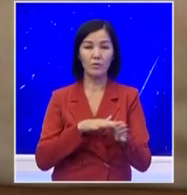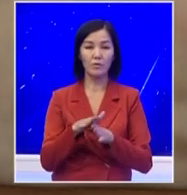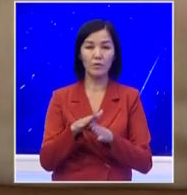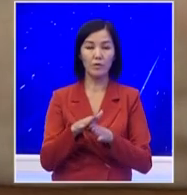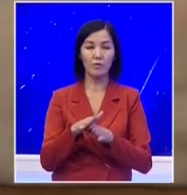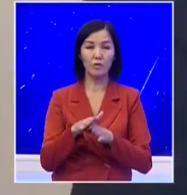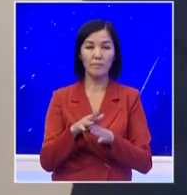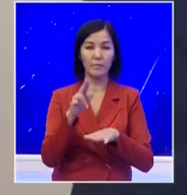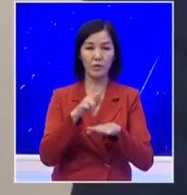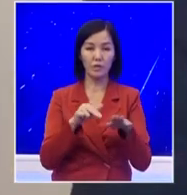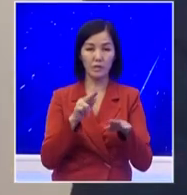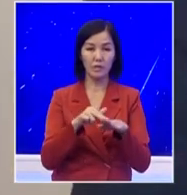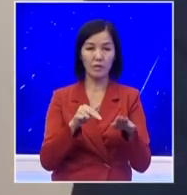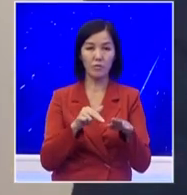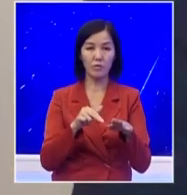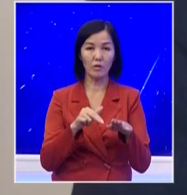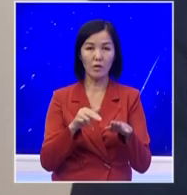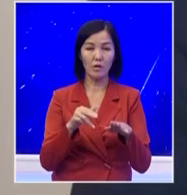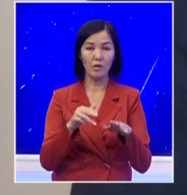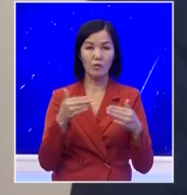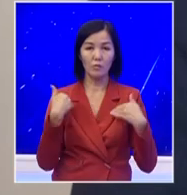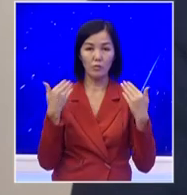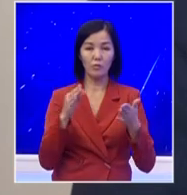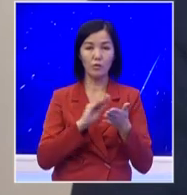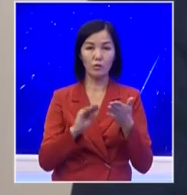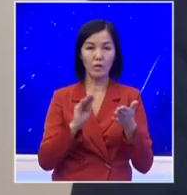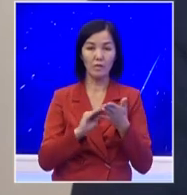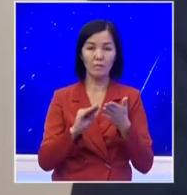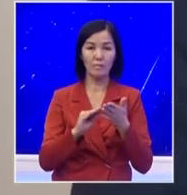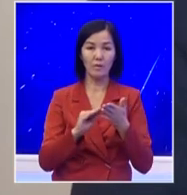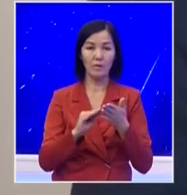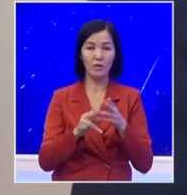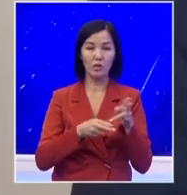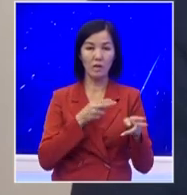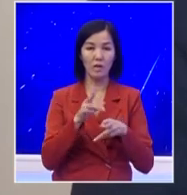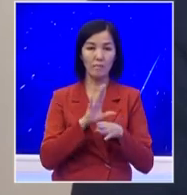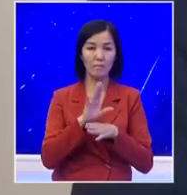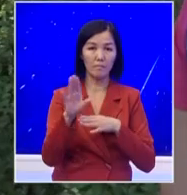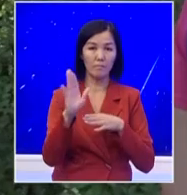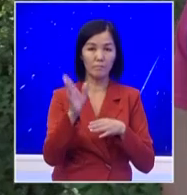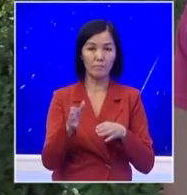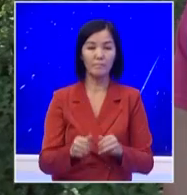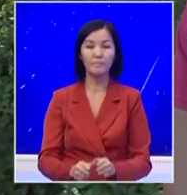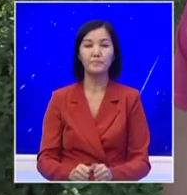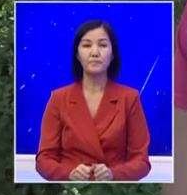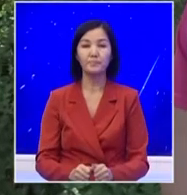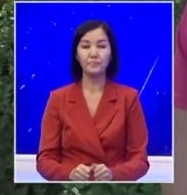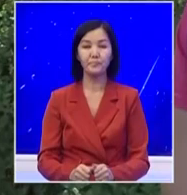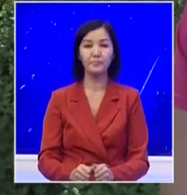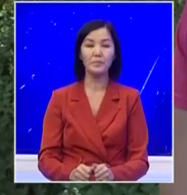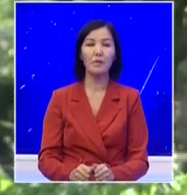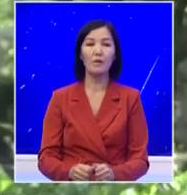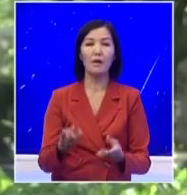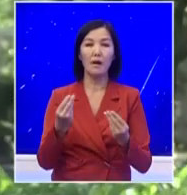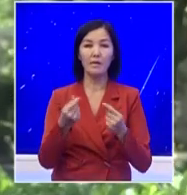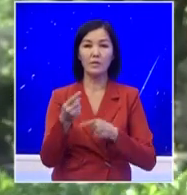істер органдарына тиісті ұсыныс жолдап, борышкерді қылмыстық жауапкершілікке тарту мәселесін қарастырады. Борышкерден алиментті өндіріп алу